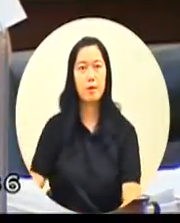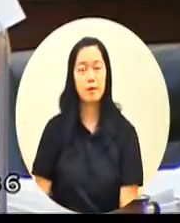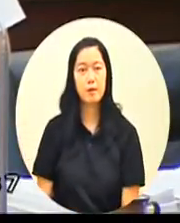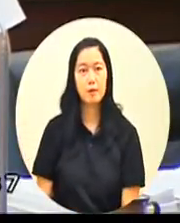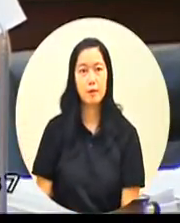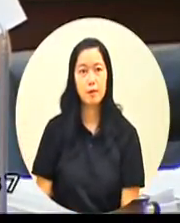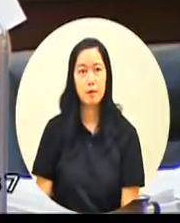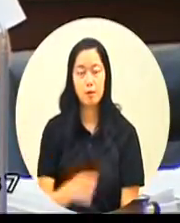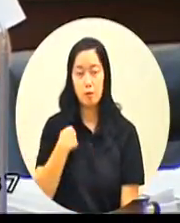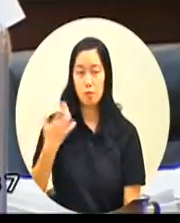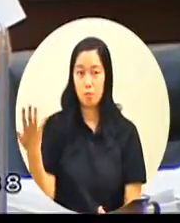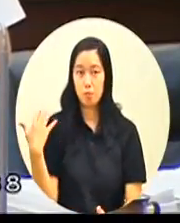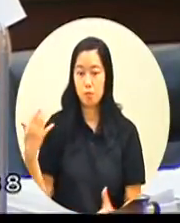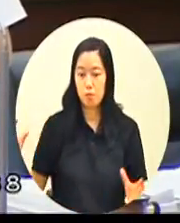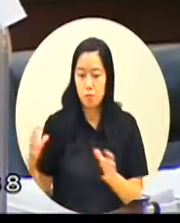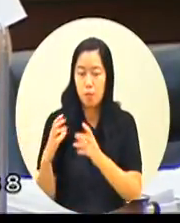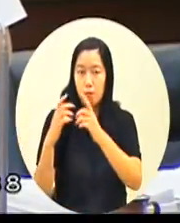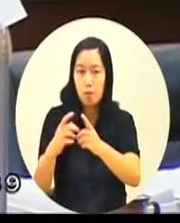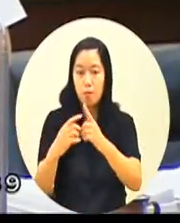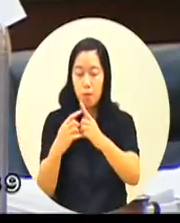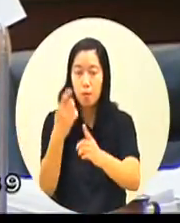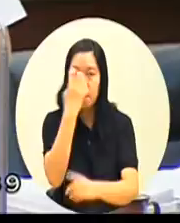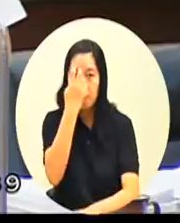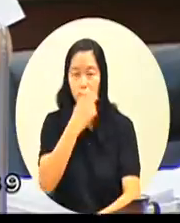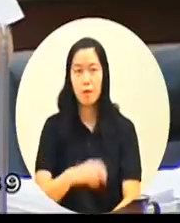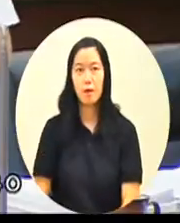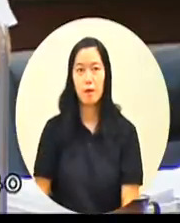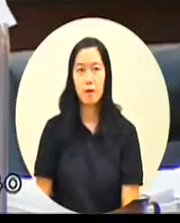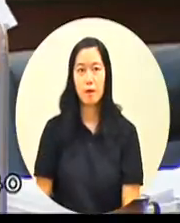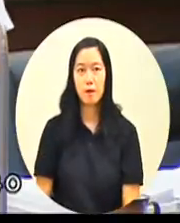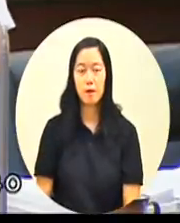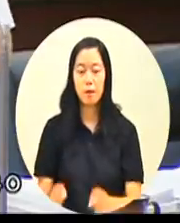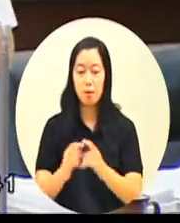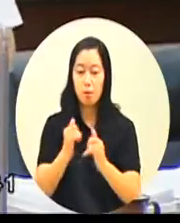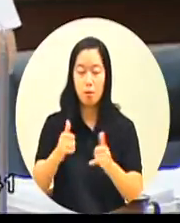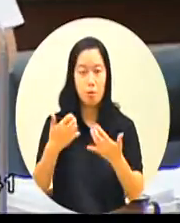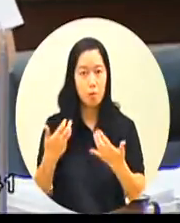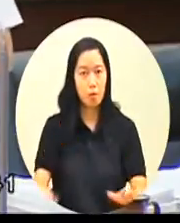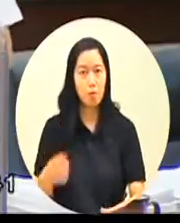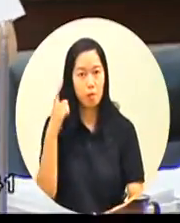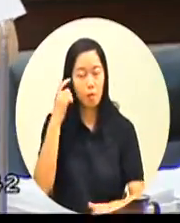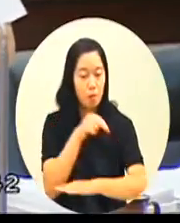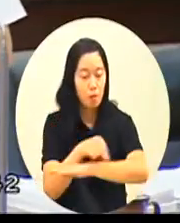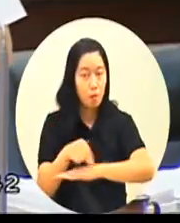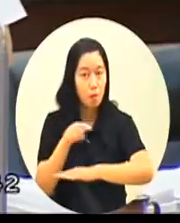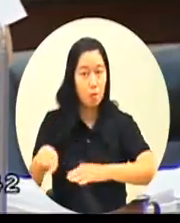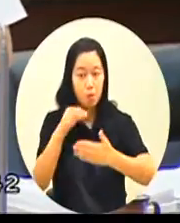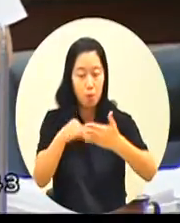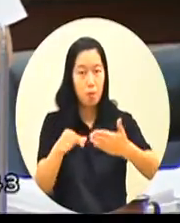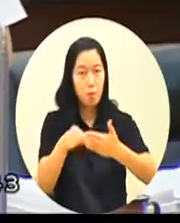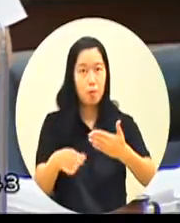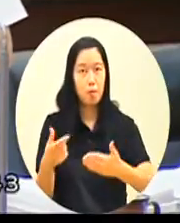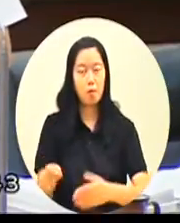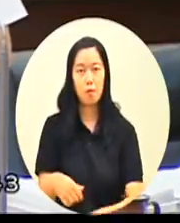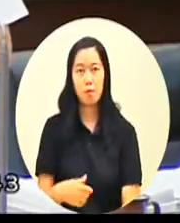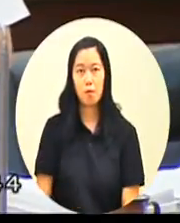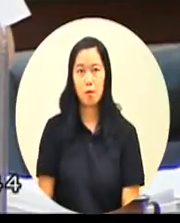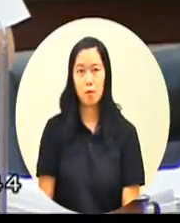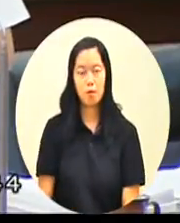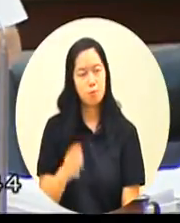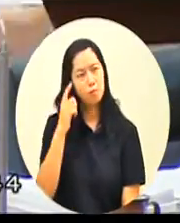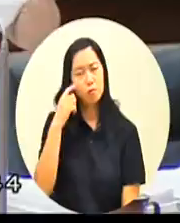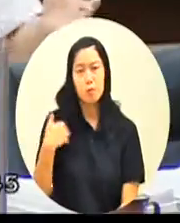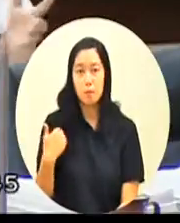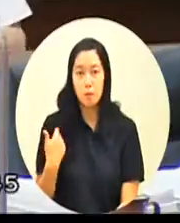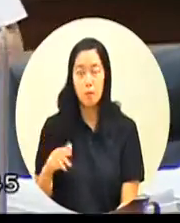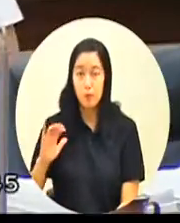有跟他会看过，其实很多的个案都是我们当初在设计这个条例的时候没有办法去说理解的。那